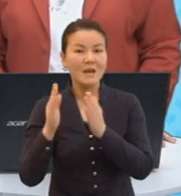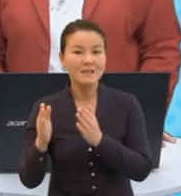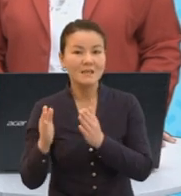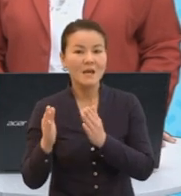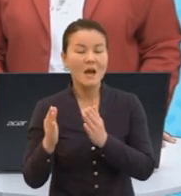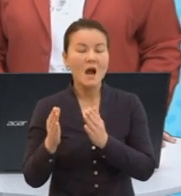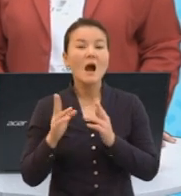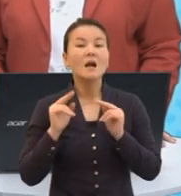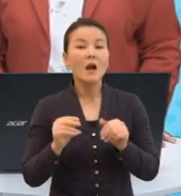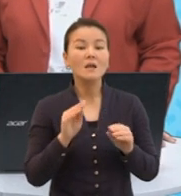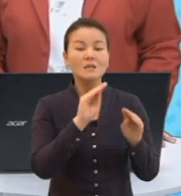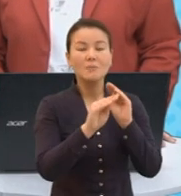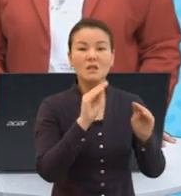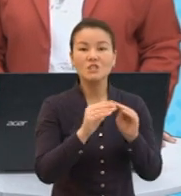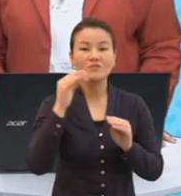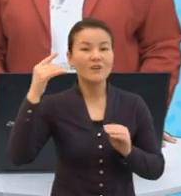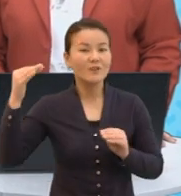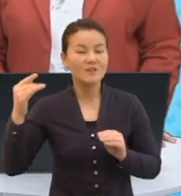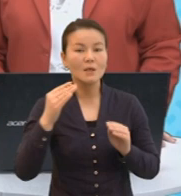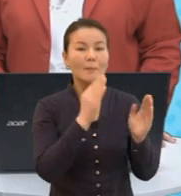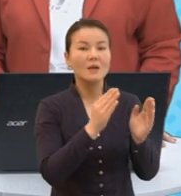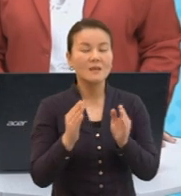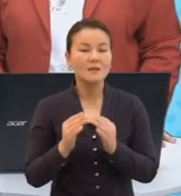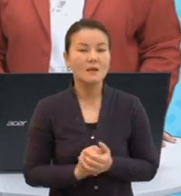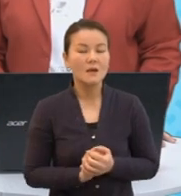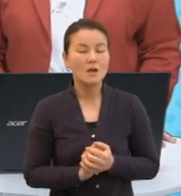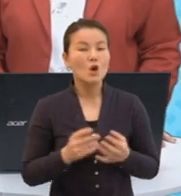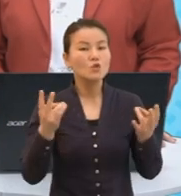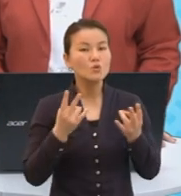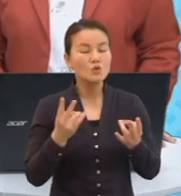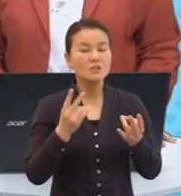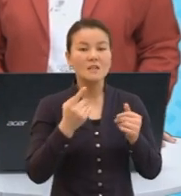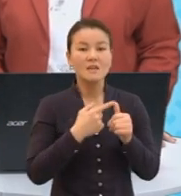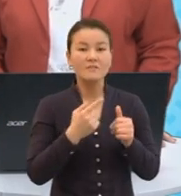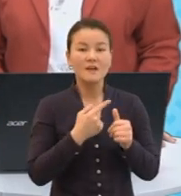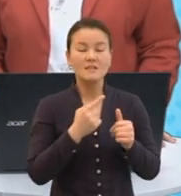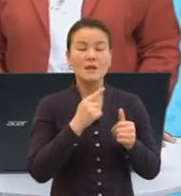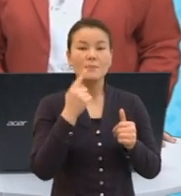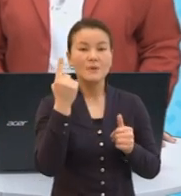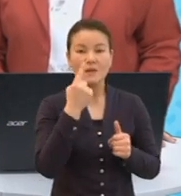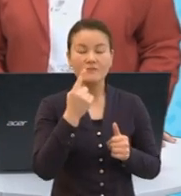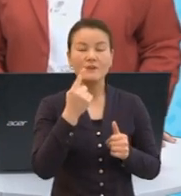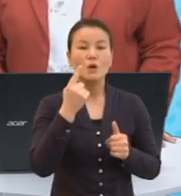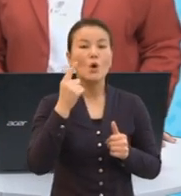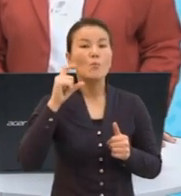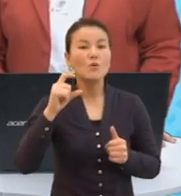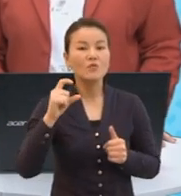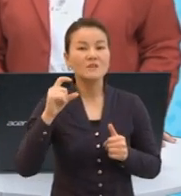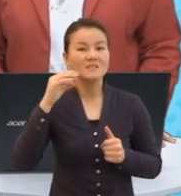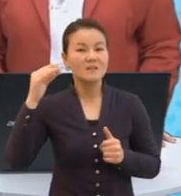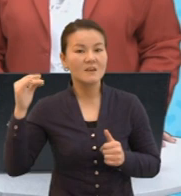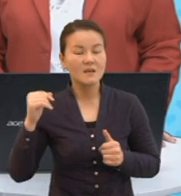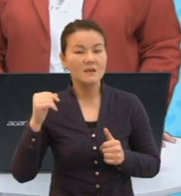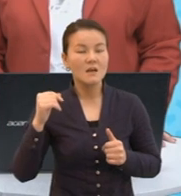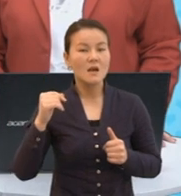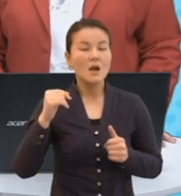же расположить слова в алфавитном порядке? Нужно назвать первые буквы в словах, вспомнить